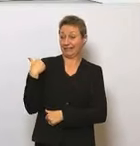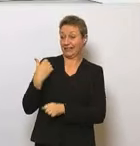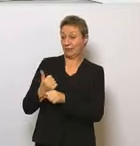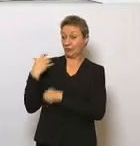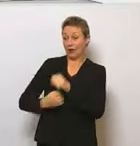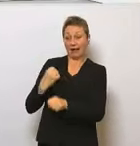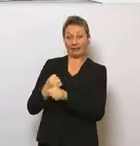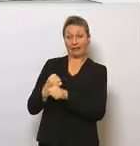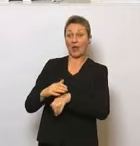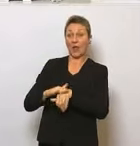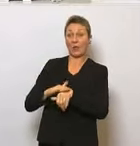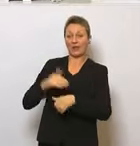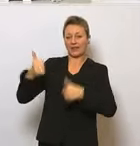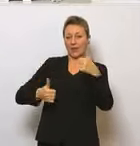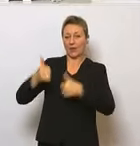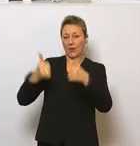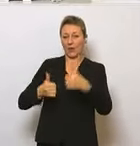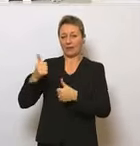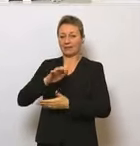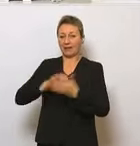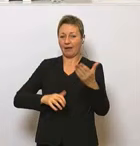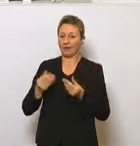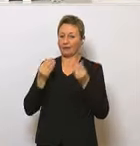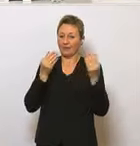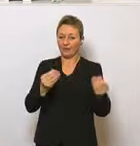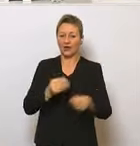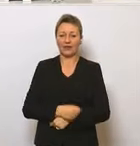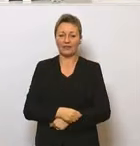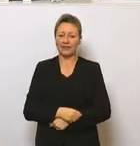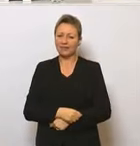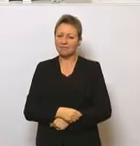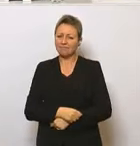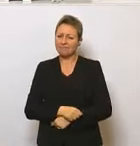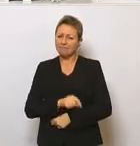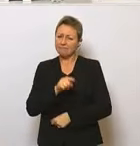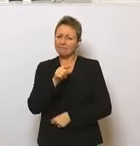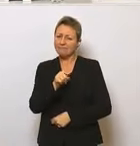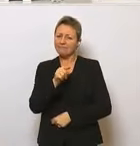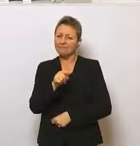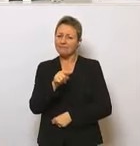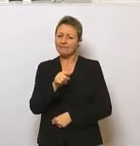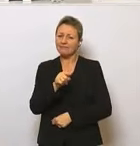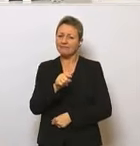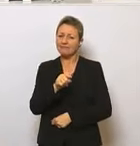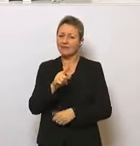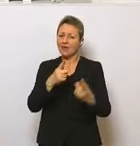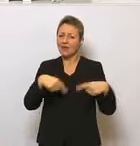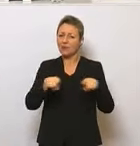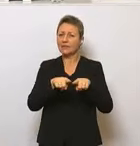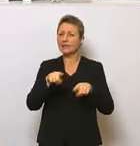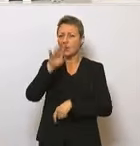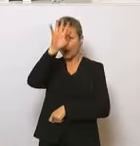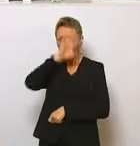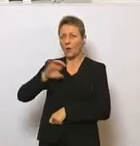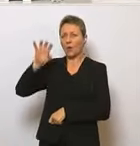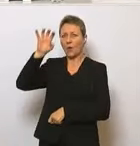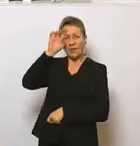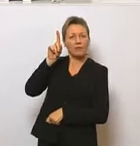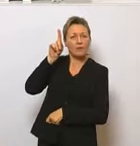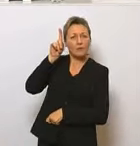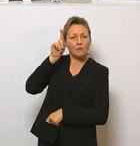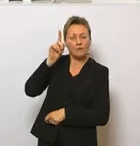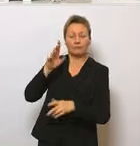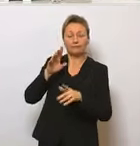de la concurrence. Margrethe, je voudrais vous demander pourquoi est-ce que la Commission européenne a trouvé